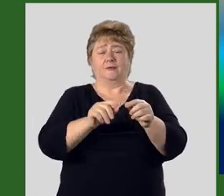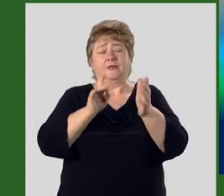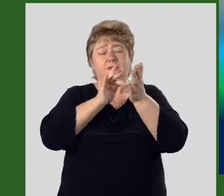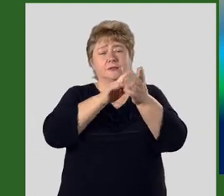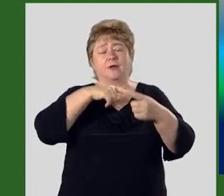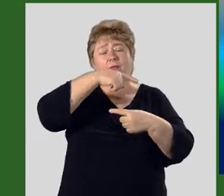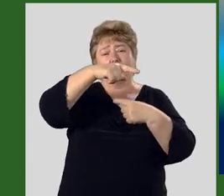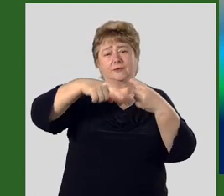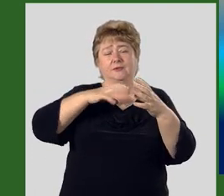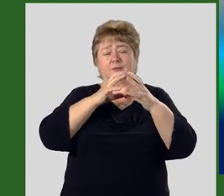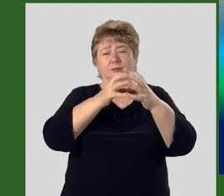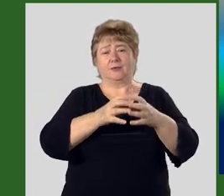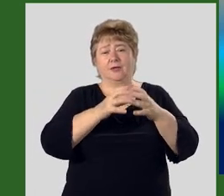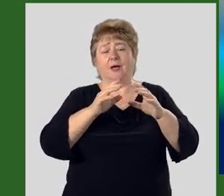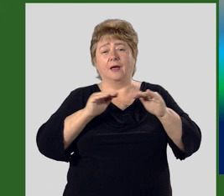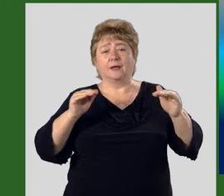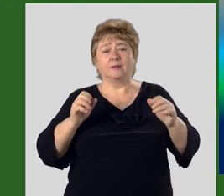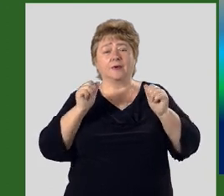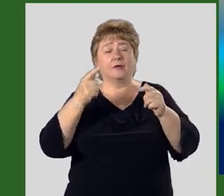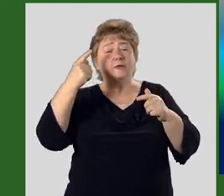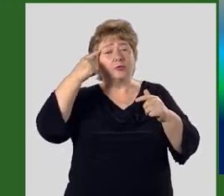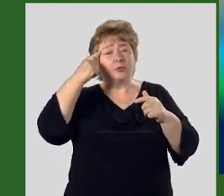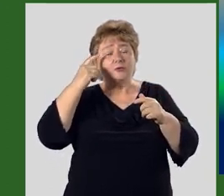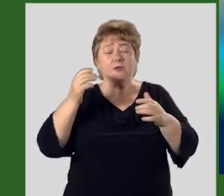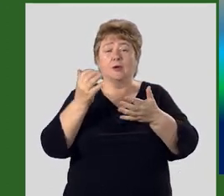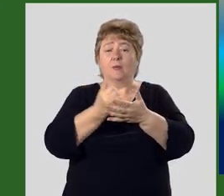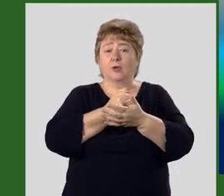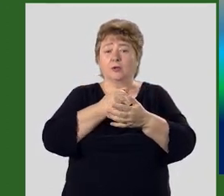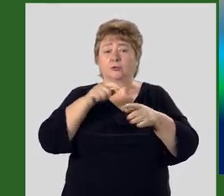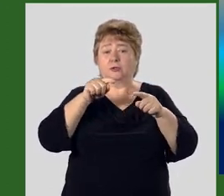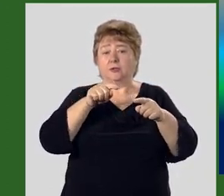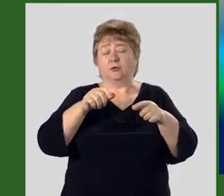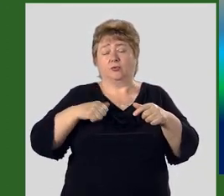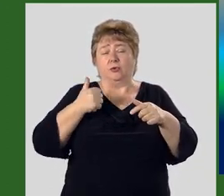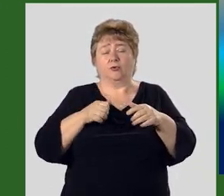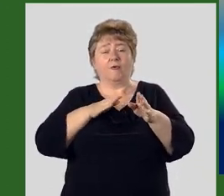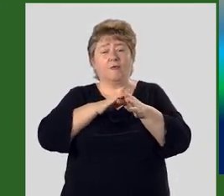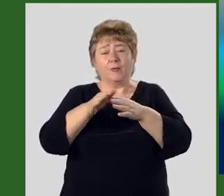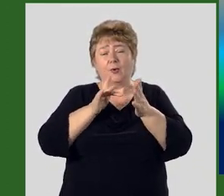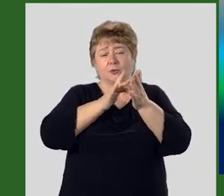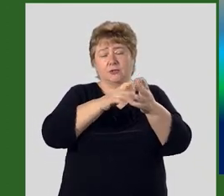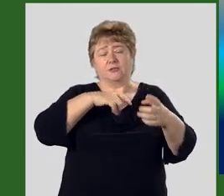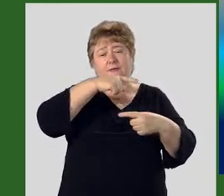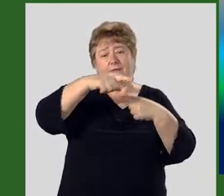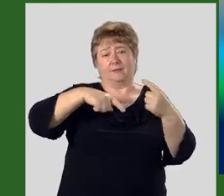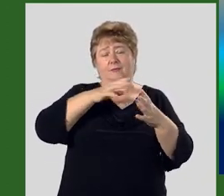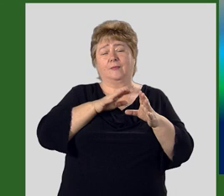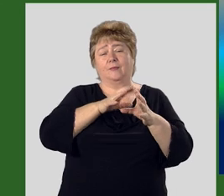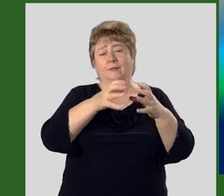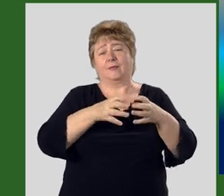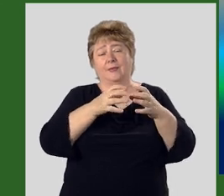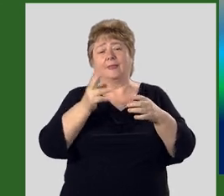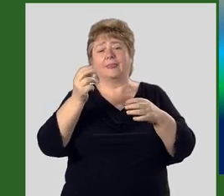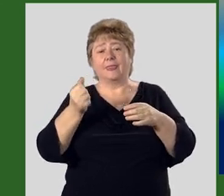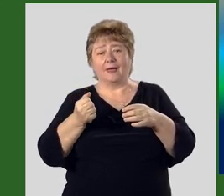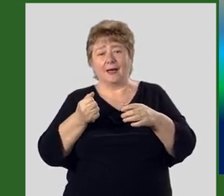кругосветное путешествие. Ребята, как вы думаете, получится ли у героев совершить кругосветное путешествие?